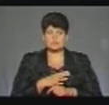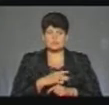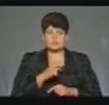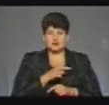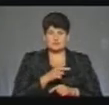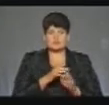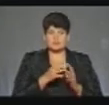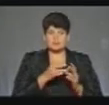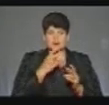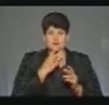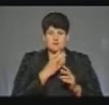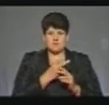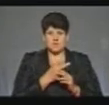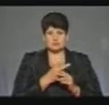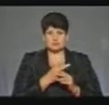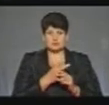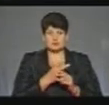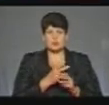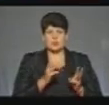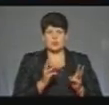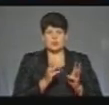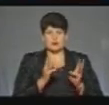зариву нашого села. Горіло воно.